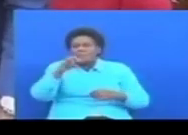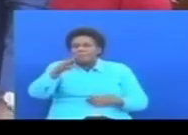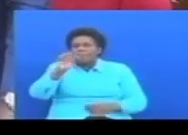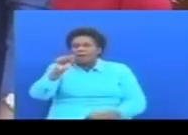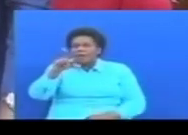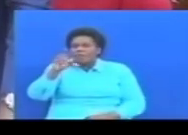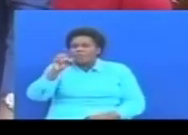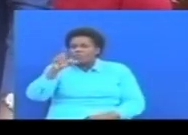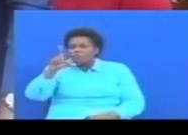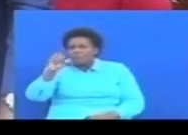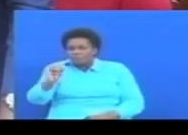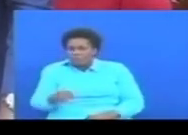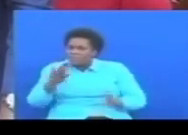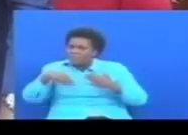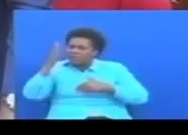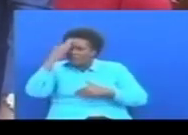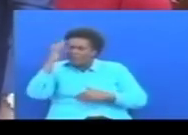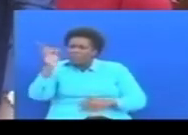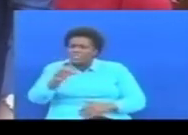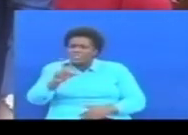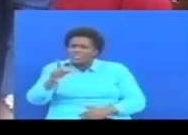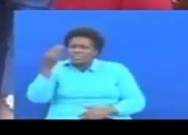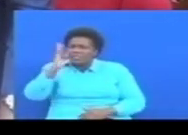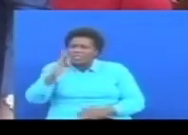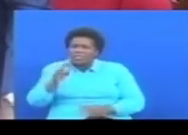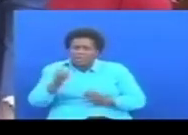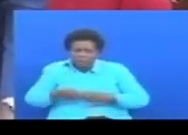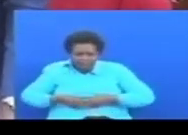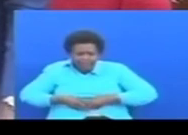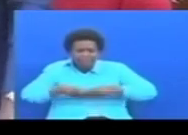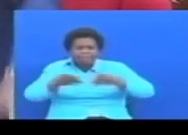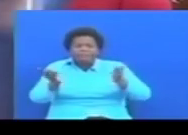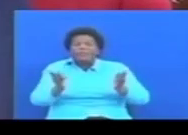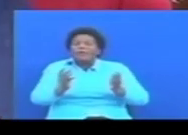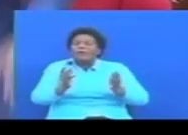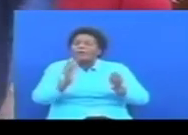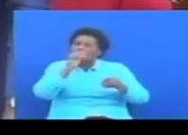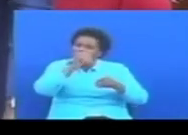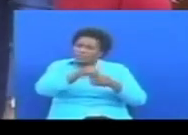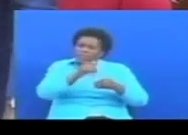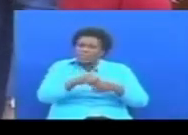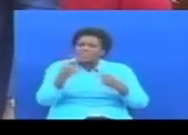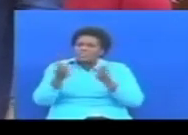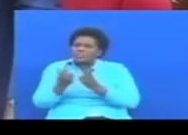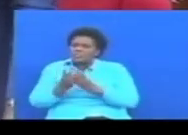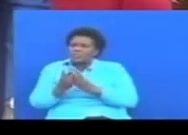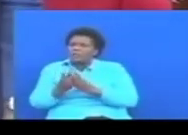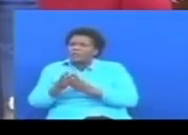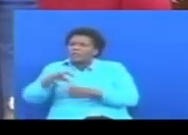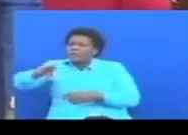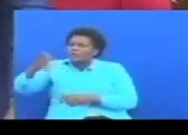Je, ni lini serikali itawapatia umeme wananchi hapa maeneo hayo kama ilivyofanya kwenye maeneo ya Nyanda za Juu Kusini?